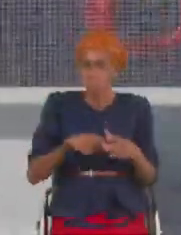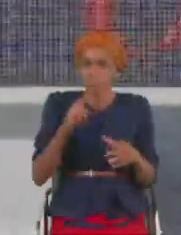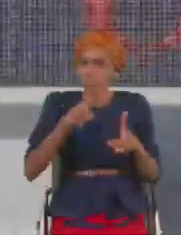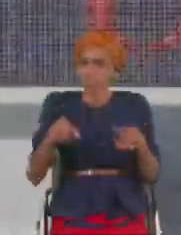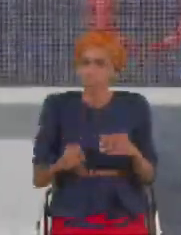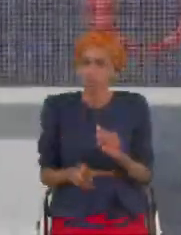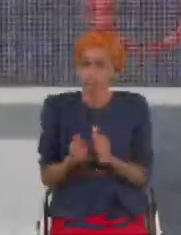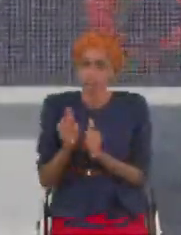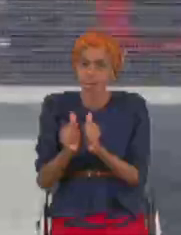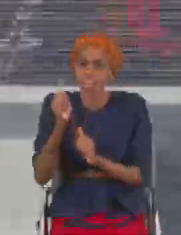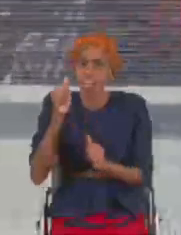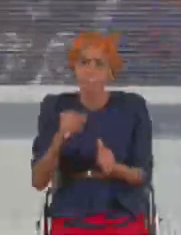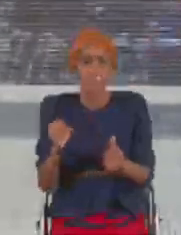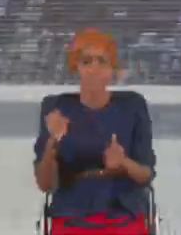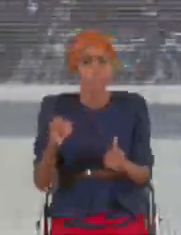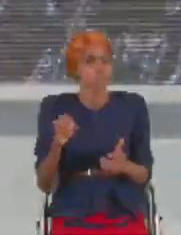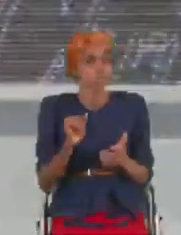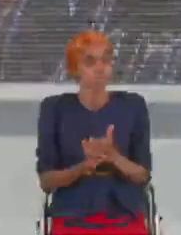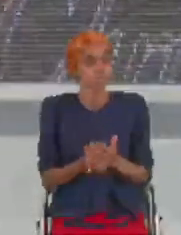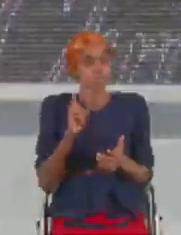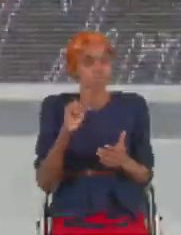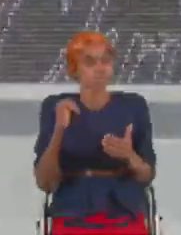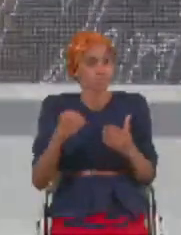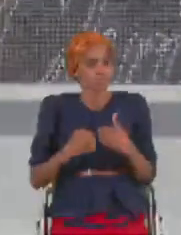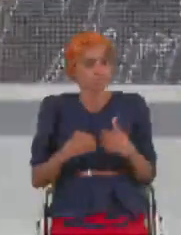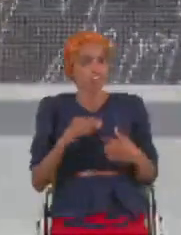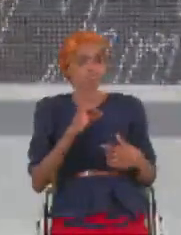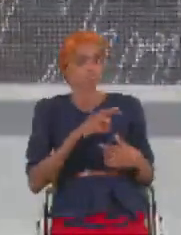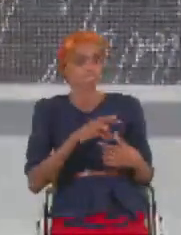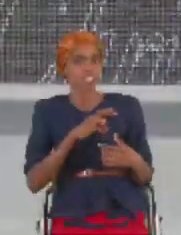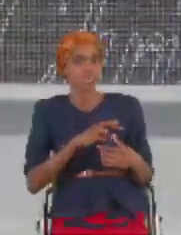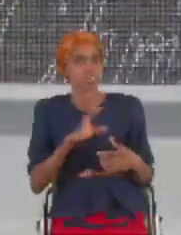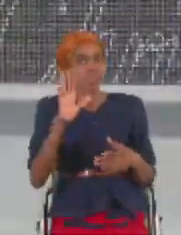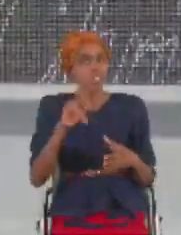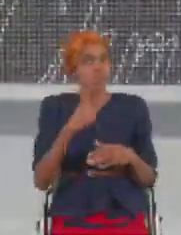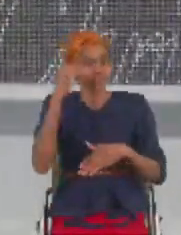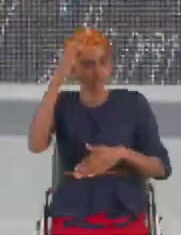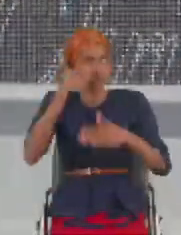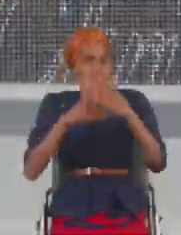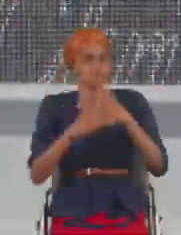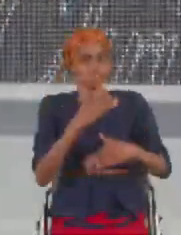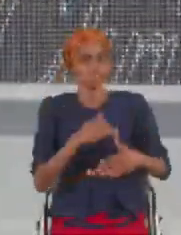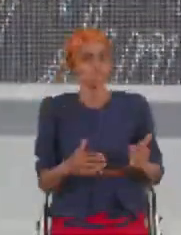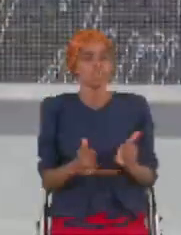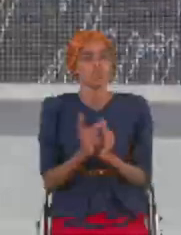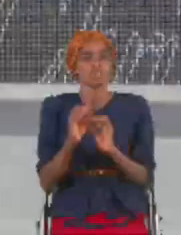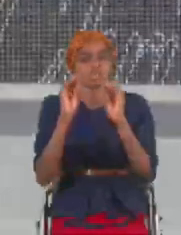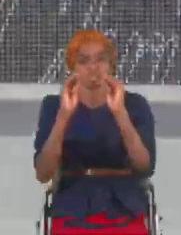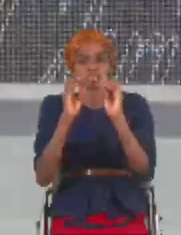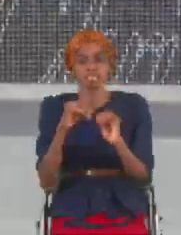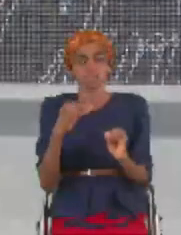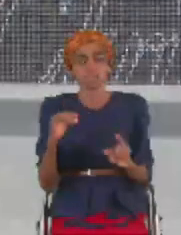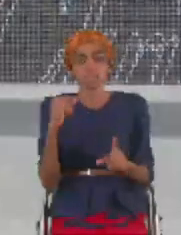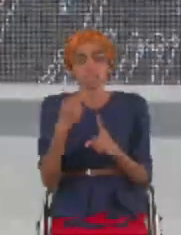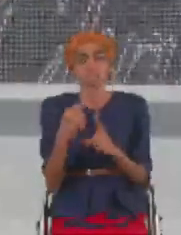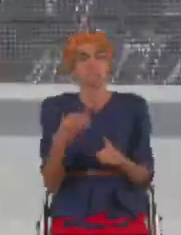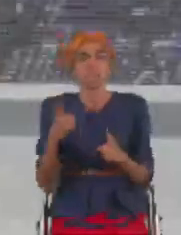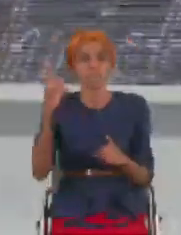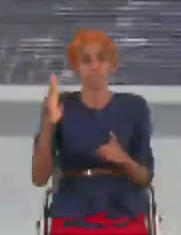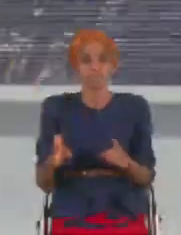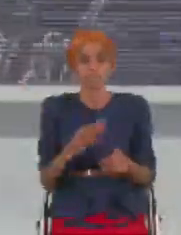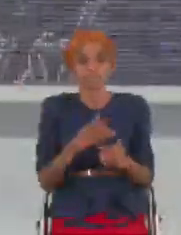dois aller plus haut afin de profiter de faire profiter de leur génération de l'enseignement de la parole de